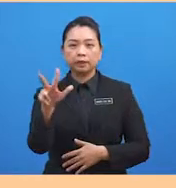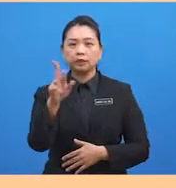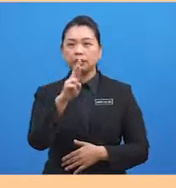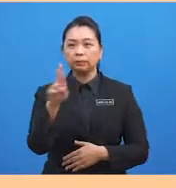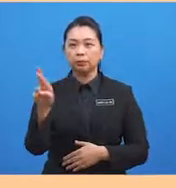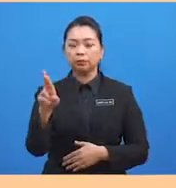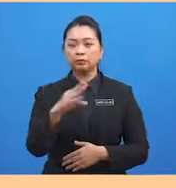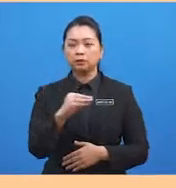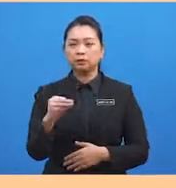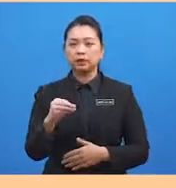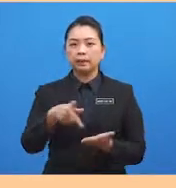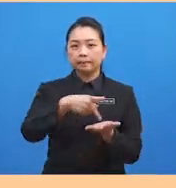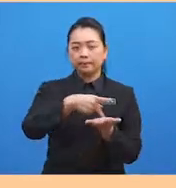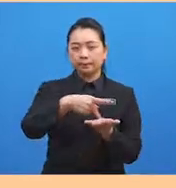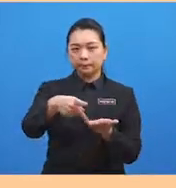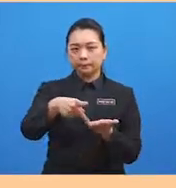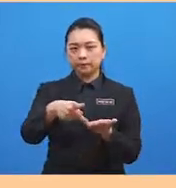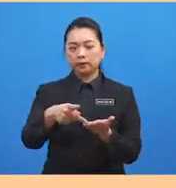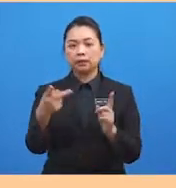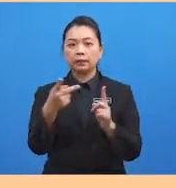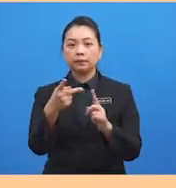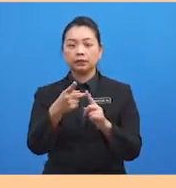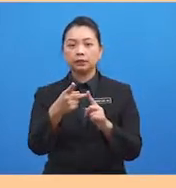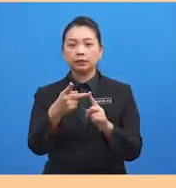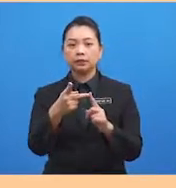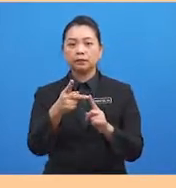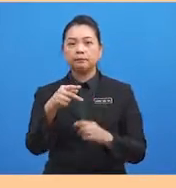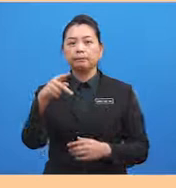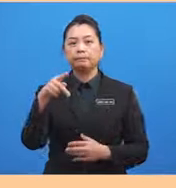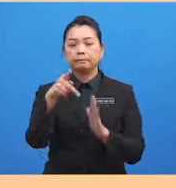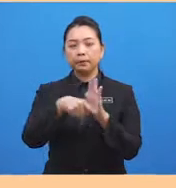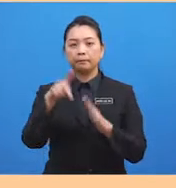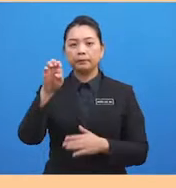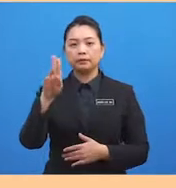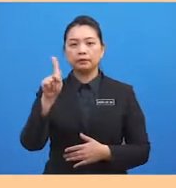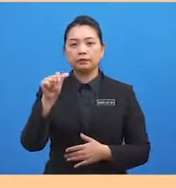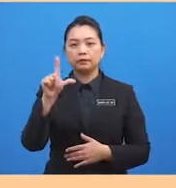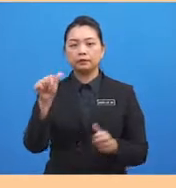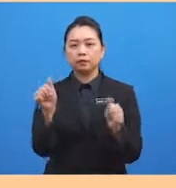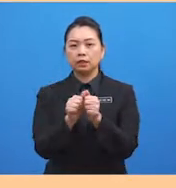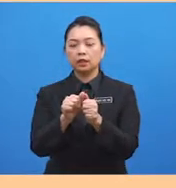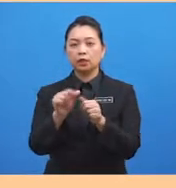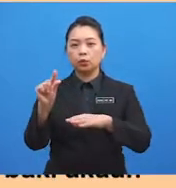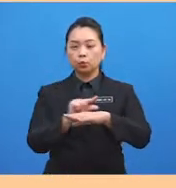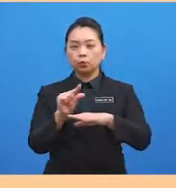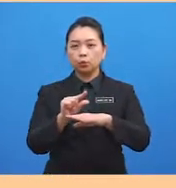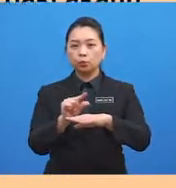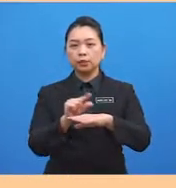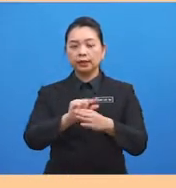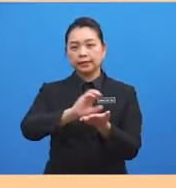RM13,000 dan menjelaskan kepada pembekal dengan menggunakan cek.